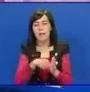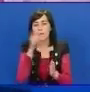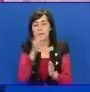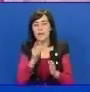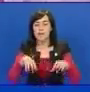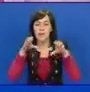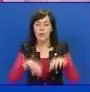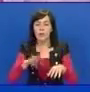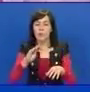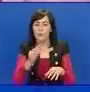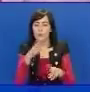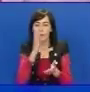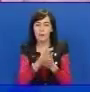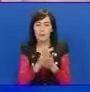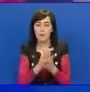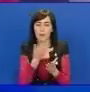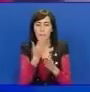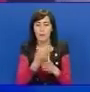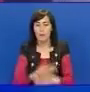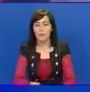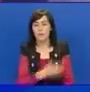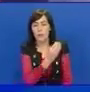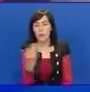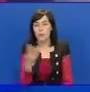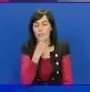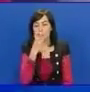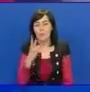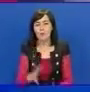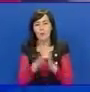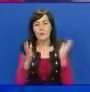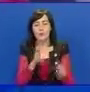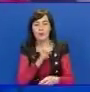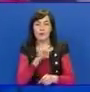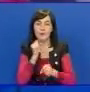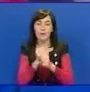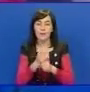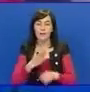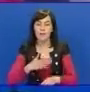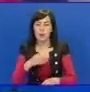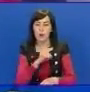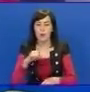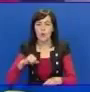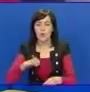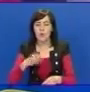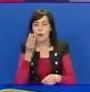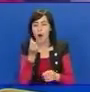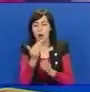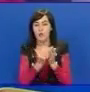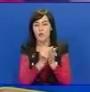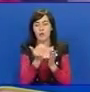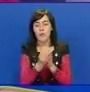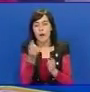Төрайым Жолдыбайқызы демеушілік танытуда. Өздеріңіз көріп отырсыздар, үлкен жұмыс жасалынып жатыр. Мен енді өзімнің қаржы бөліп осыған